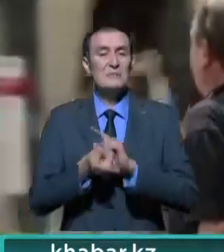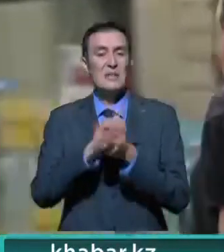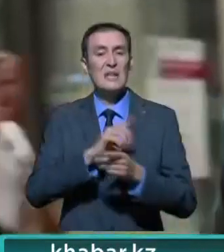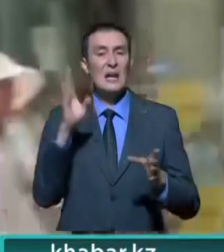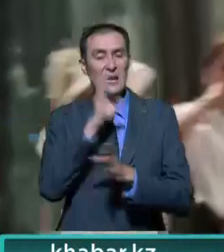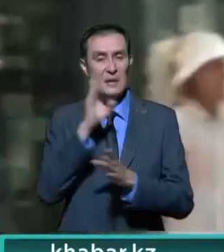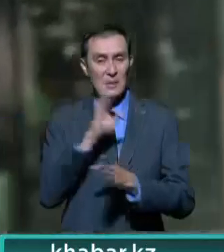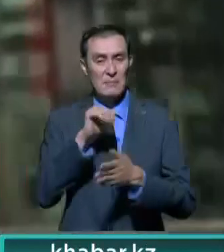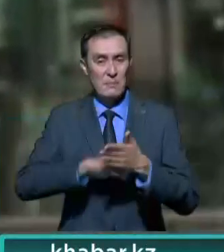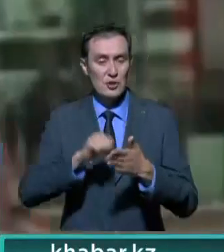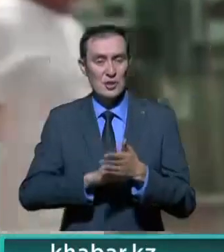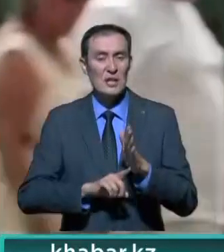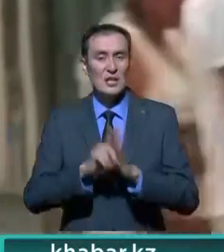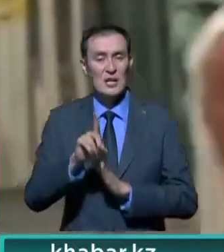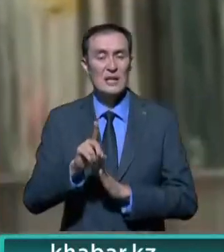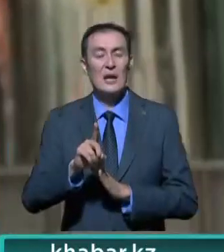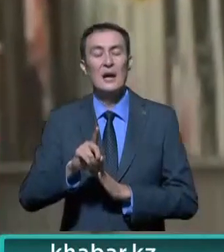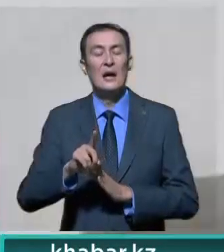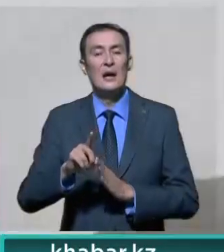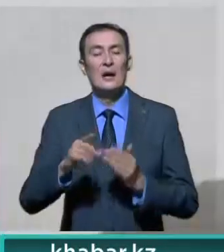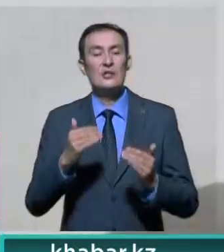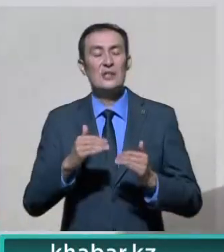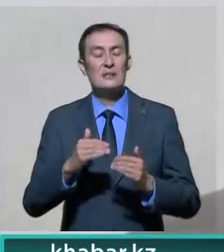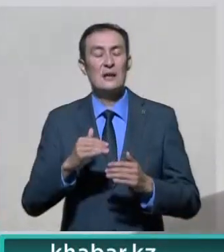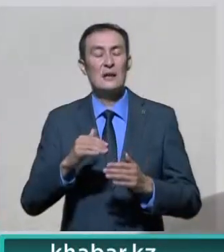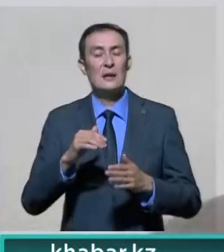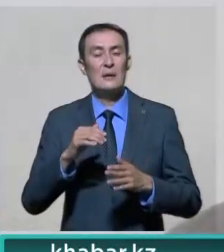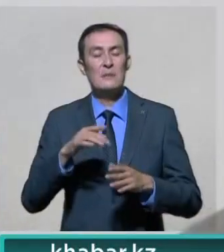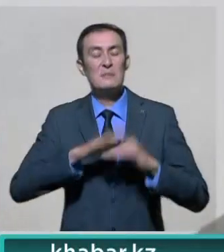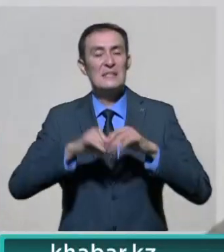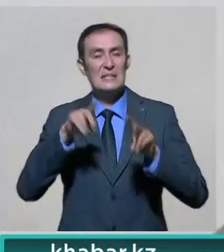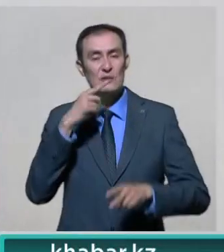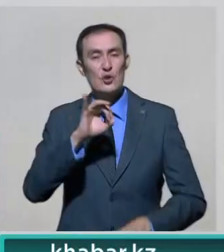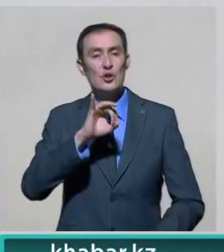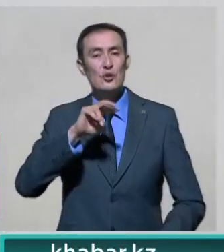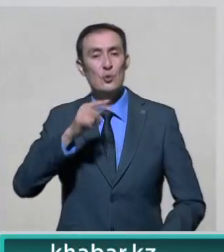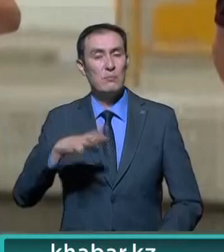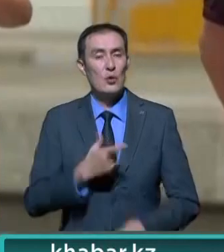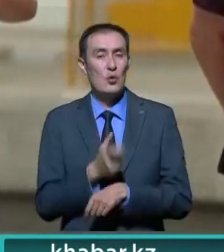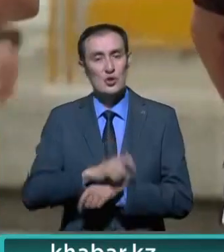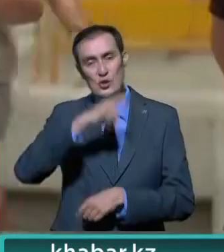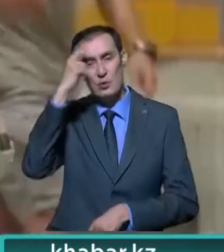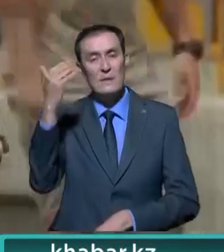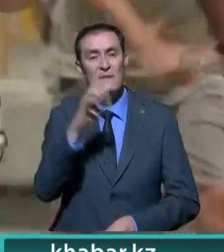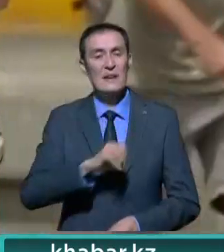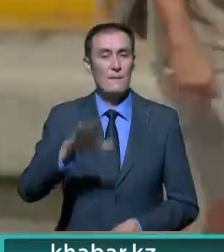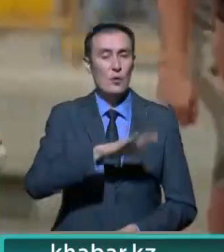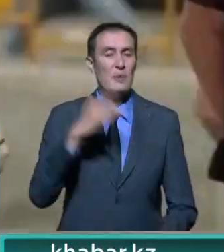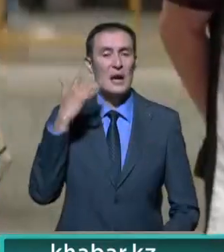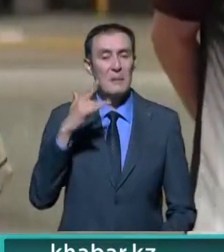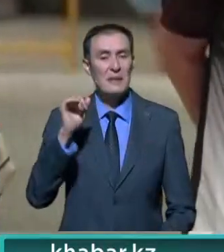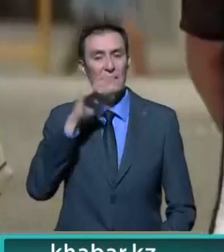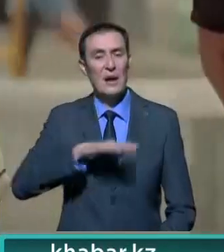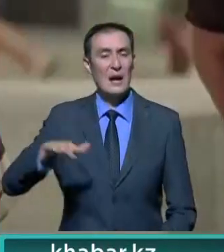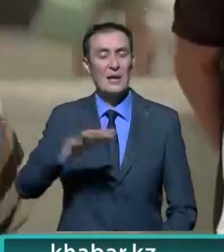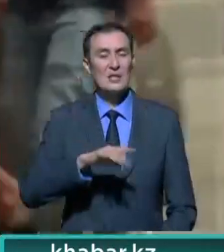изменения климата и начало природного явления Эль-Ниньо. По подсчетам метеорологов, июнь выдался необычно знойным в Европе, Америке и Азии.